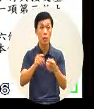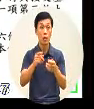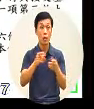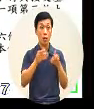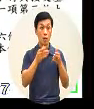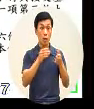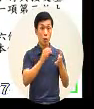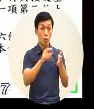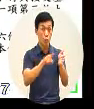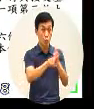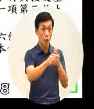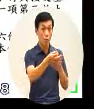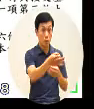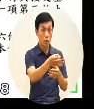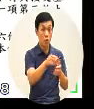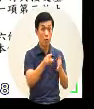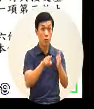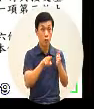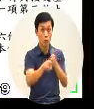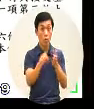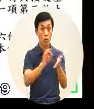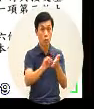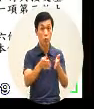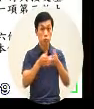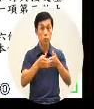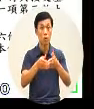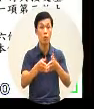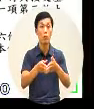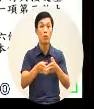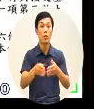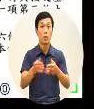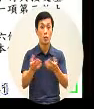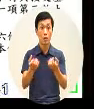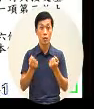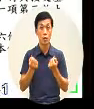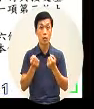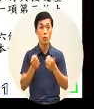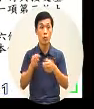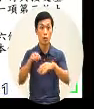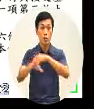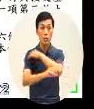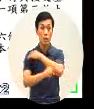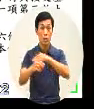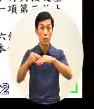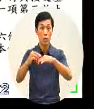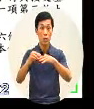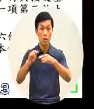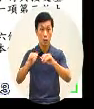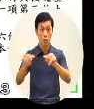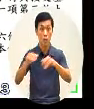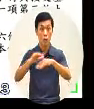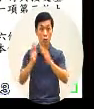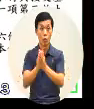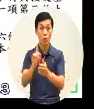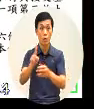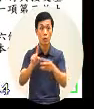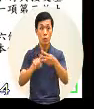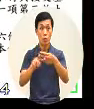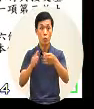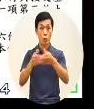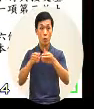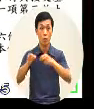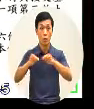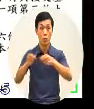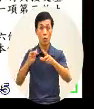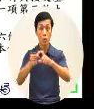用，以取得与接受基地同一主要计划区里面第六条第一项第三